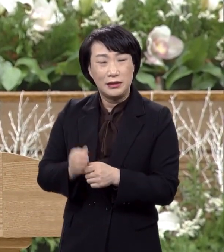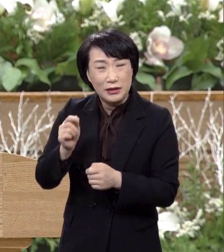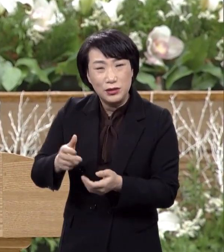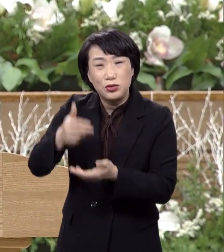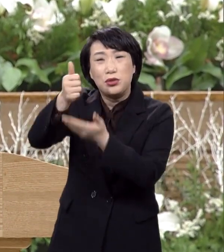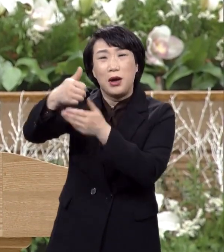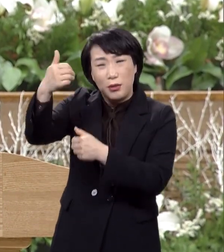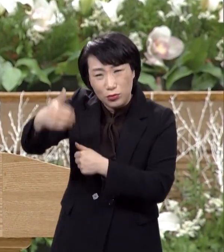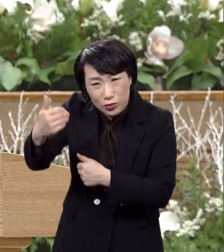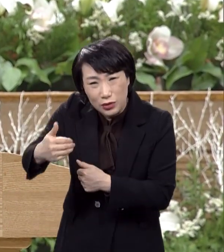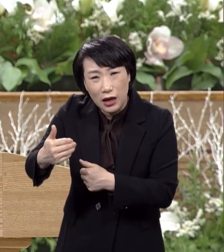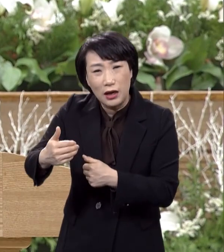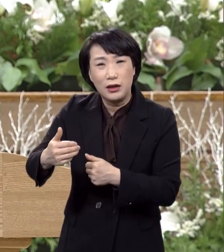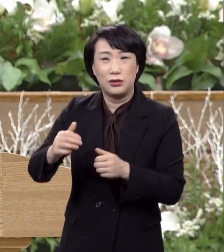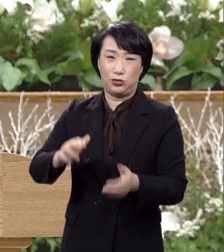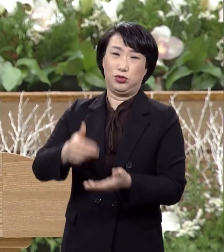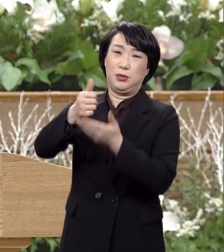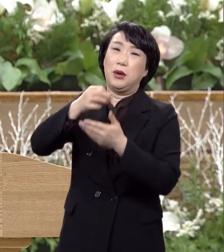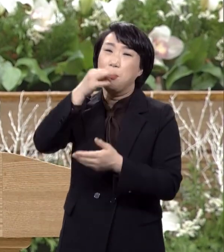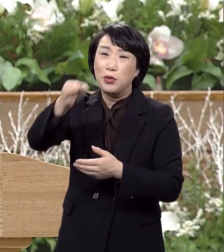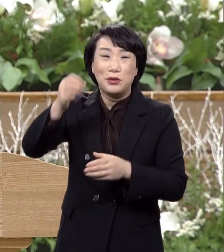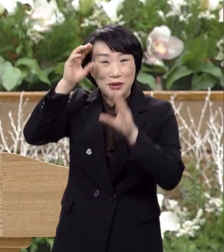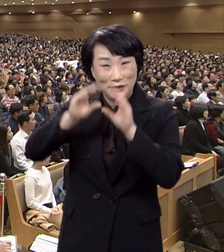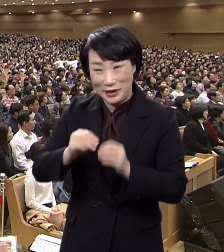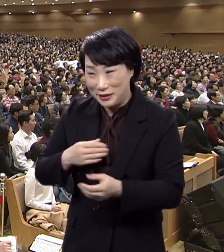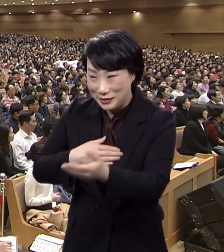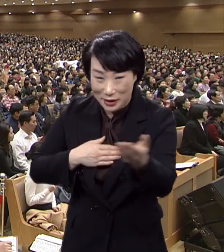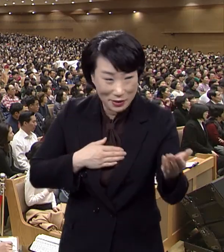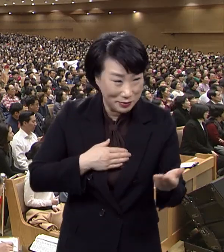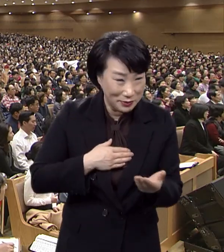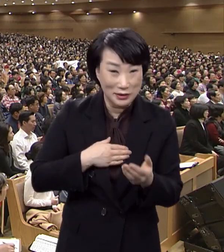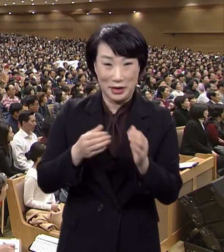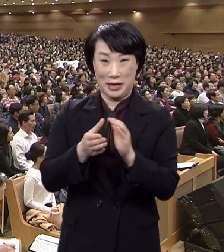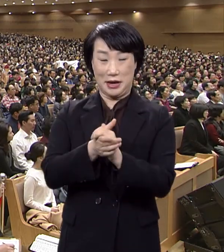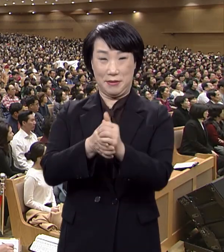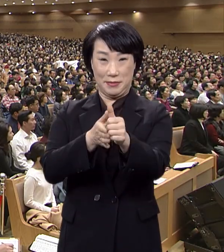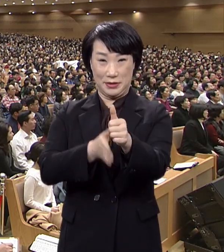간절하게 부탁하시는 주님의 목소리에 동의하시면 아멘 합시다.